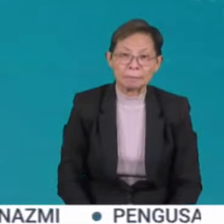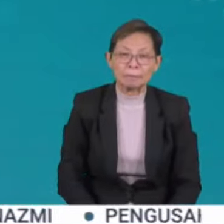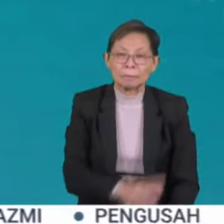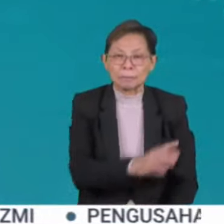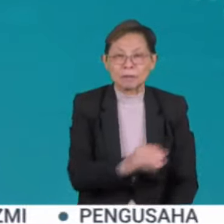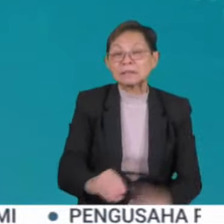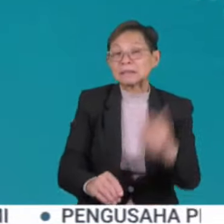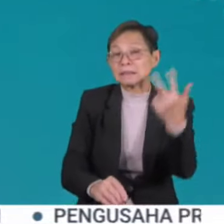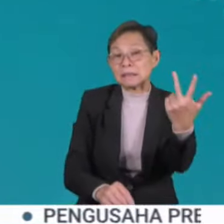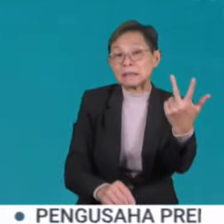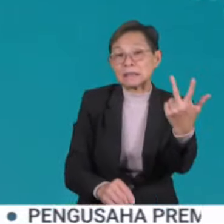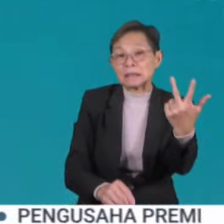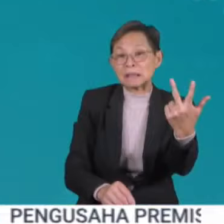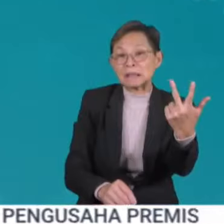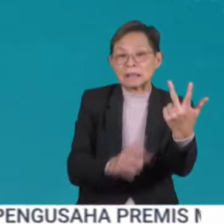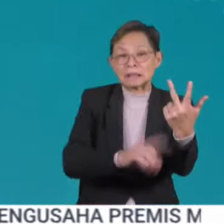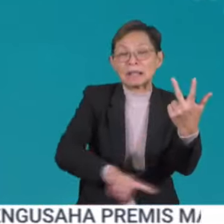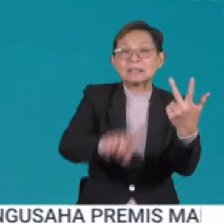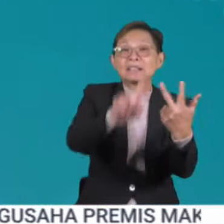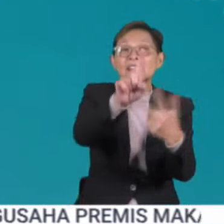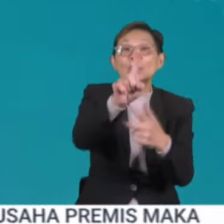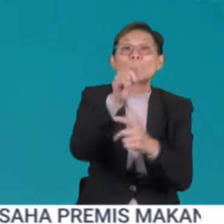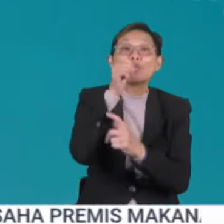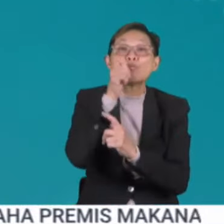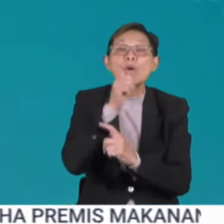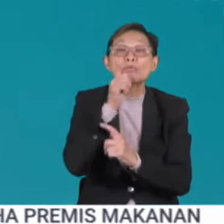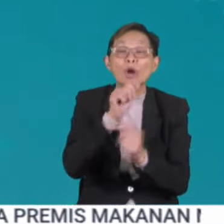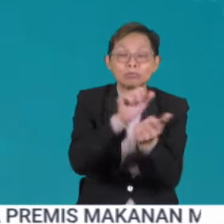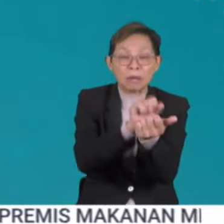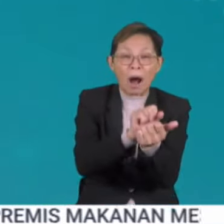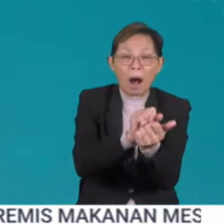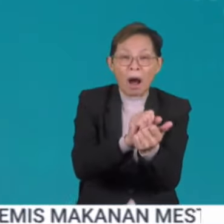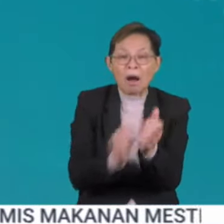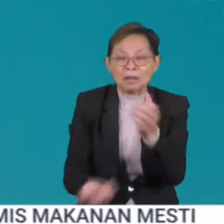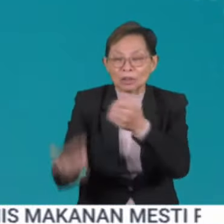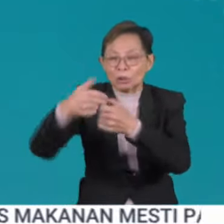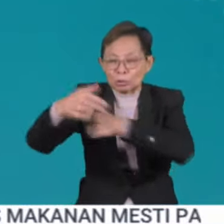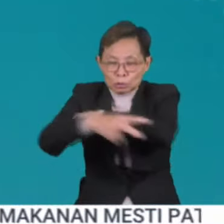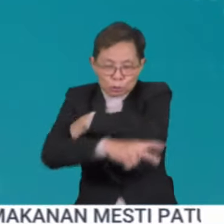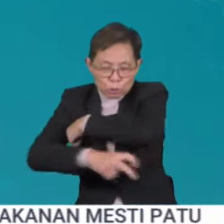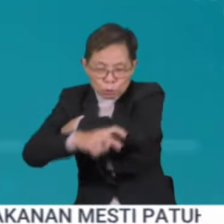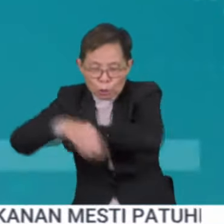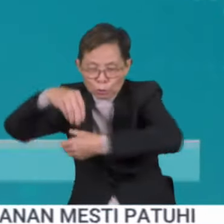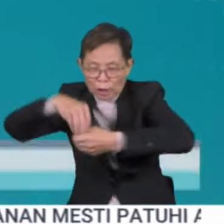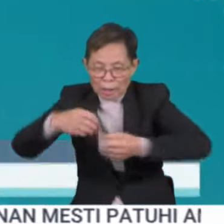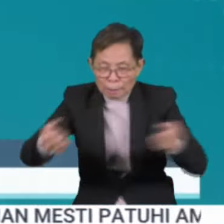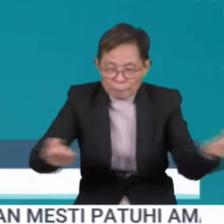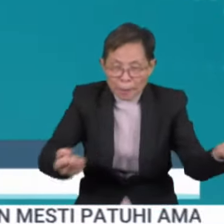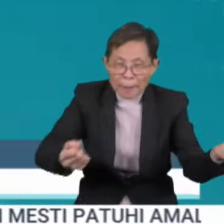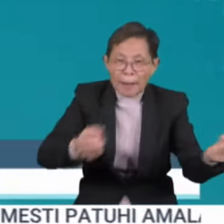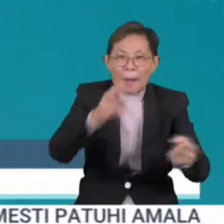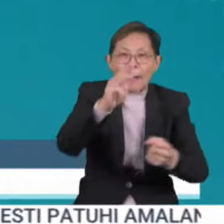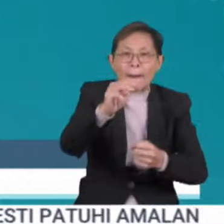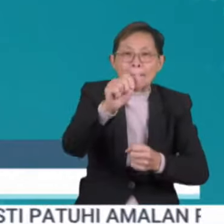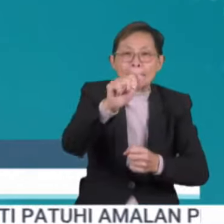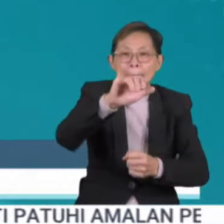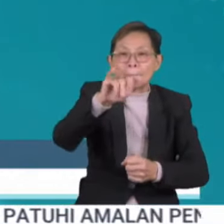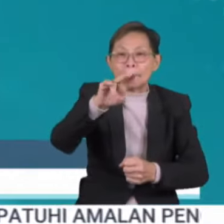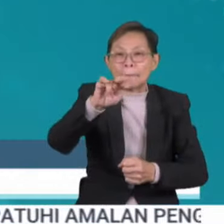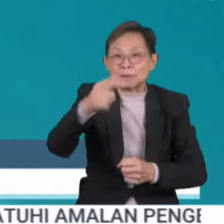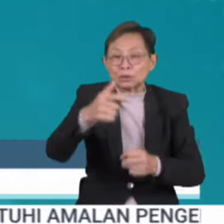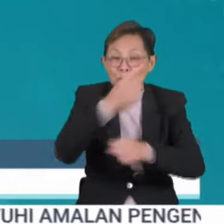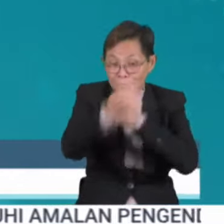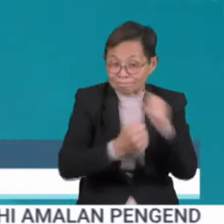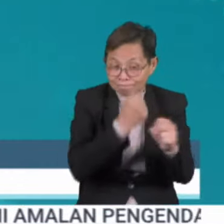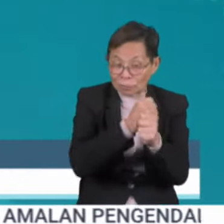Sementara itu, tiga termasuk seorang wanita ditahan kerana disyaki terlibat kes curi dalam kenderaan sekitar Manjung tahun ini. Dato'